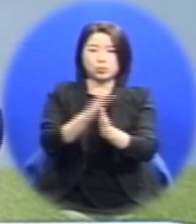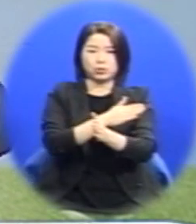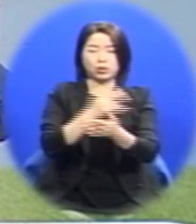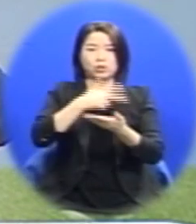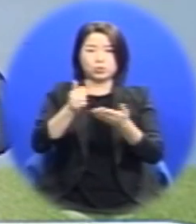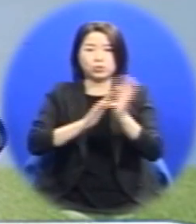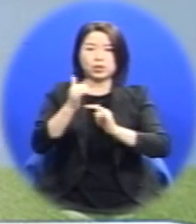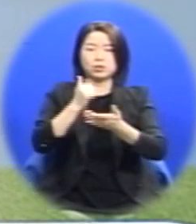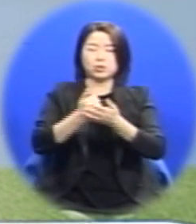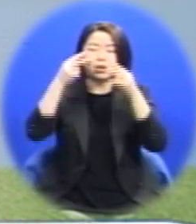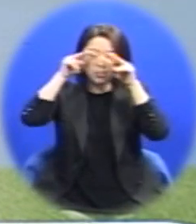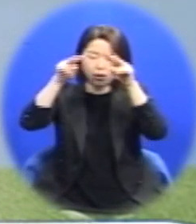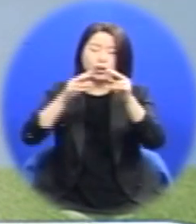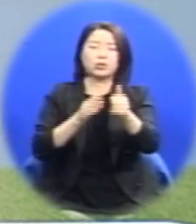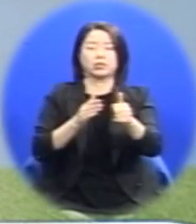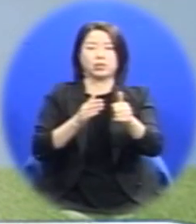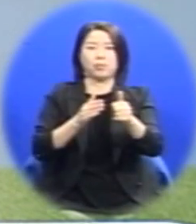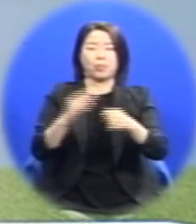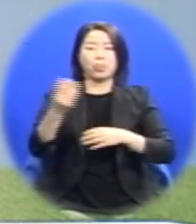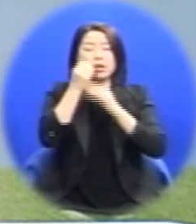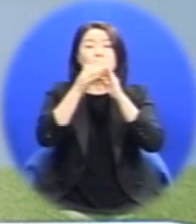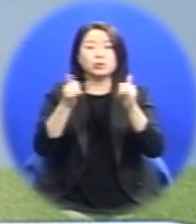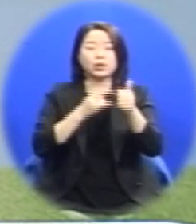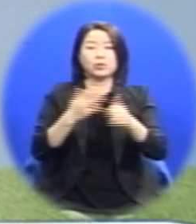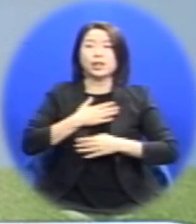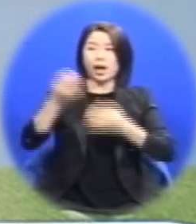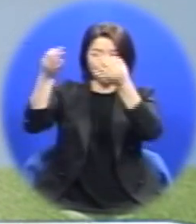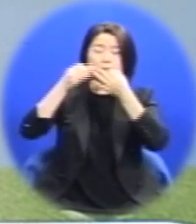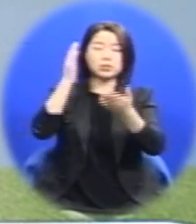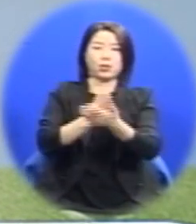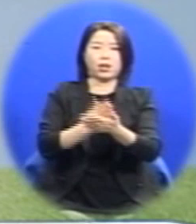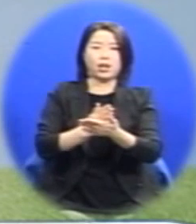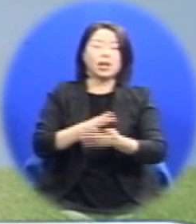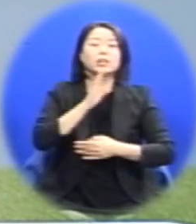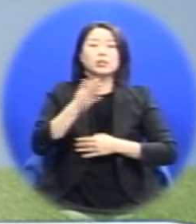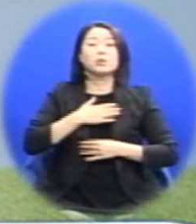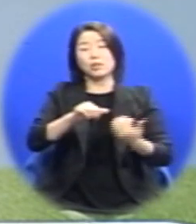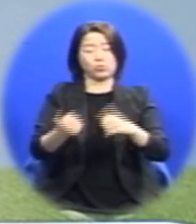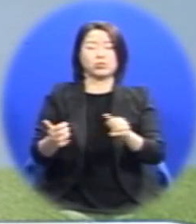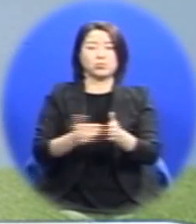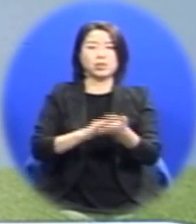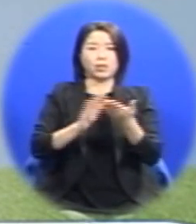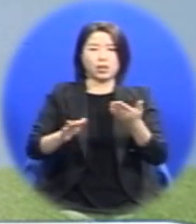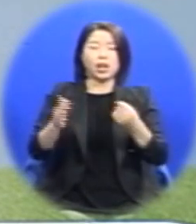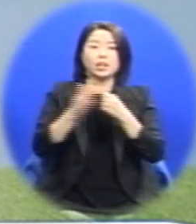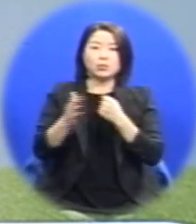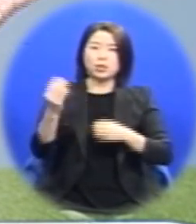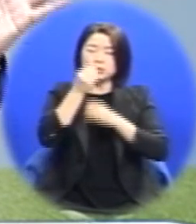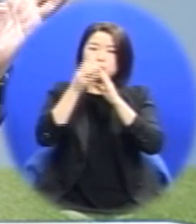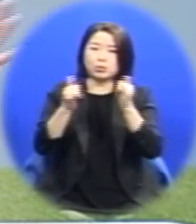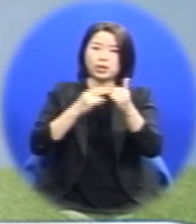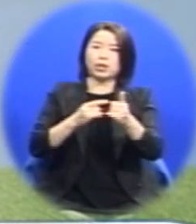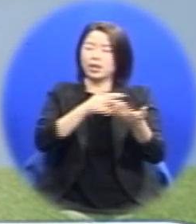주 예수님을 바라보십시오. 성도들에게도 저를 보지 마세요. 그러면 저는 죽습니다. 그래서 성도들에게 계속